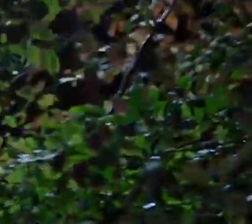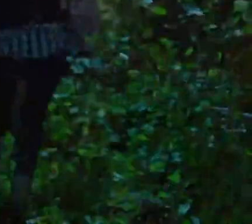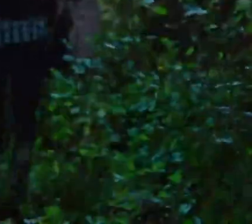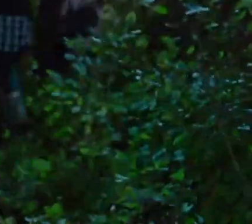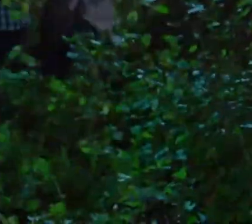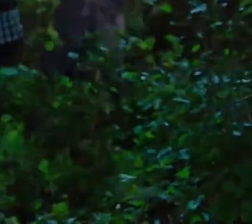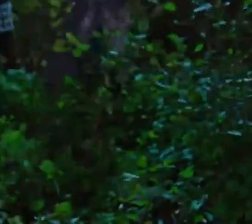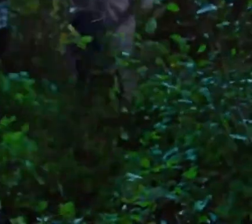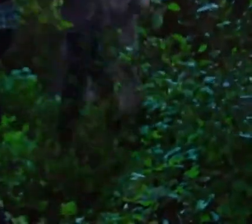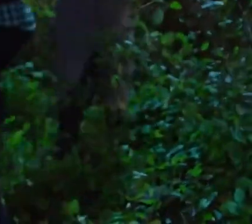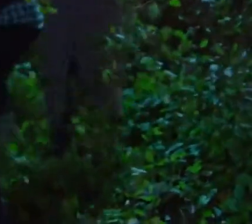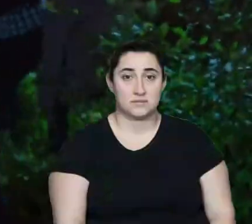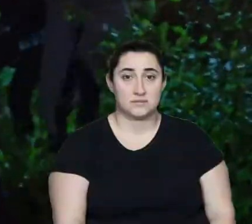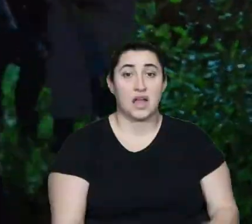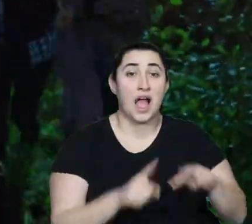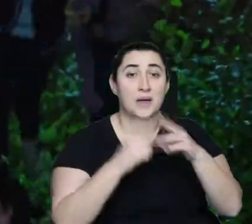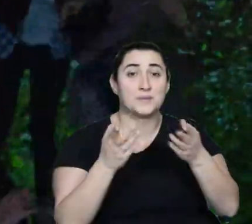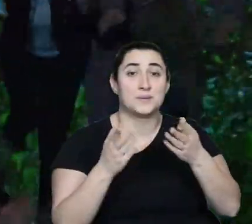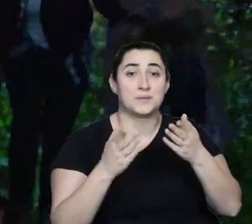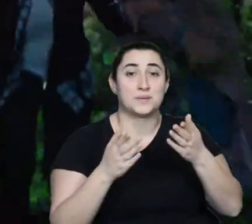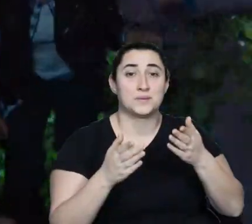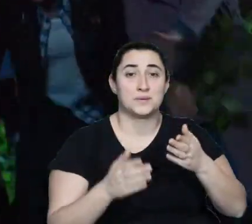azıcık gidip hemen geri koştu.